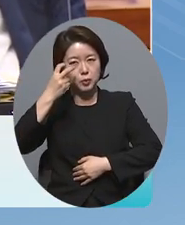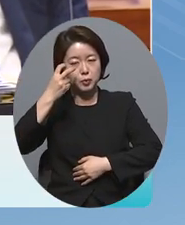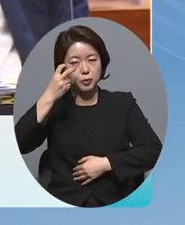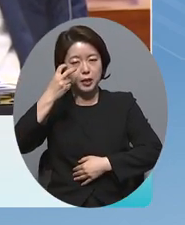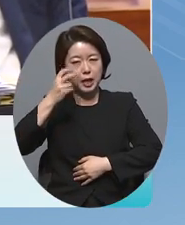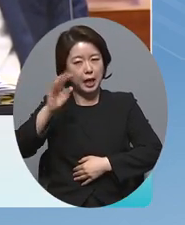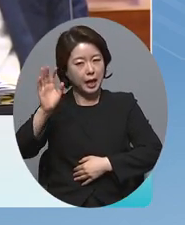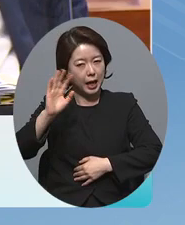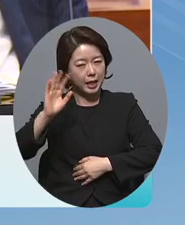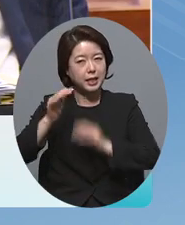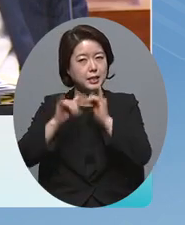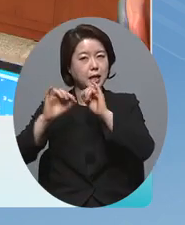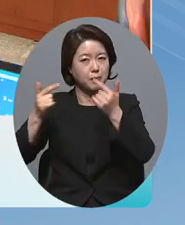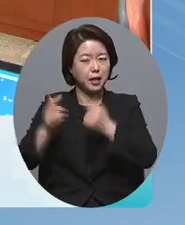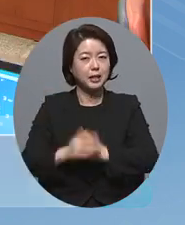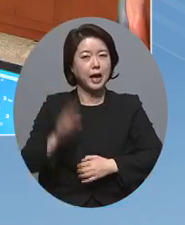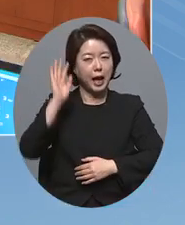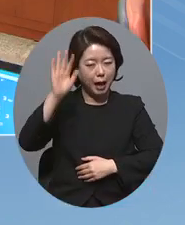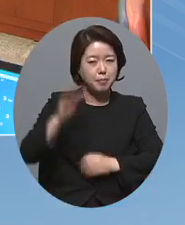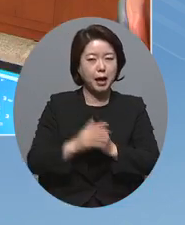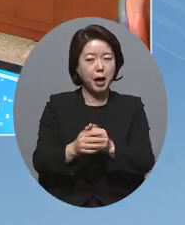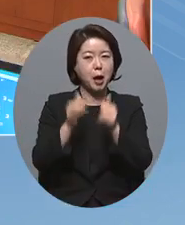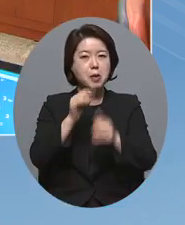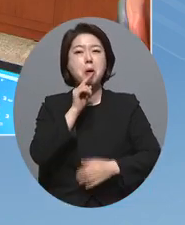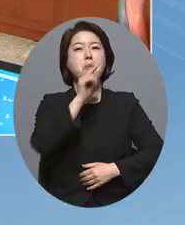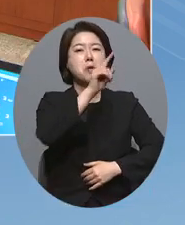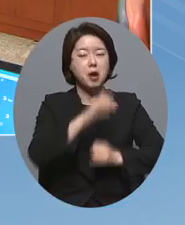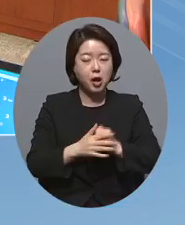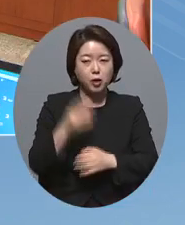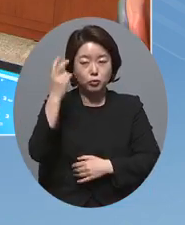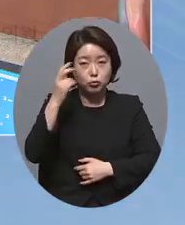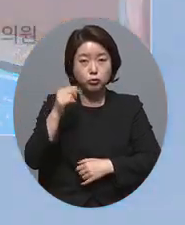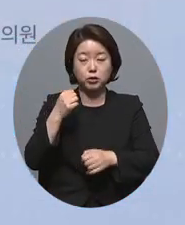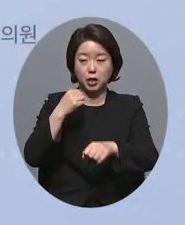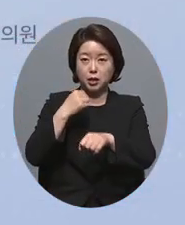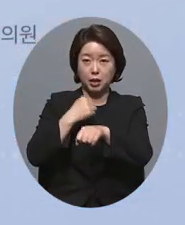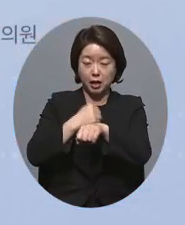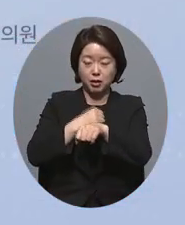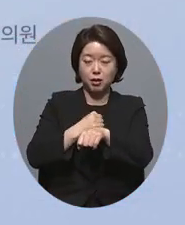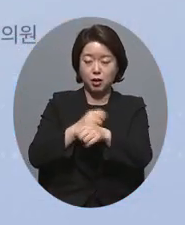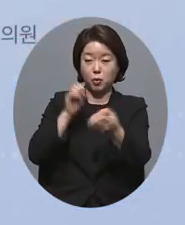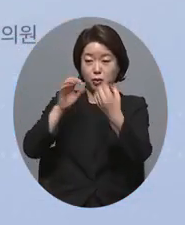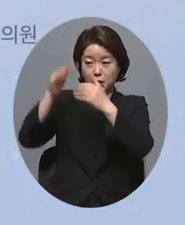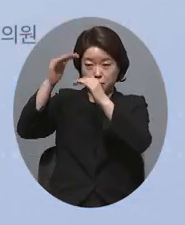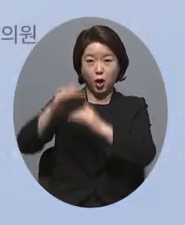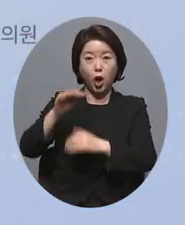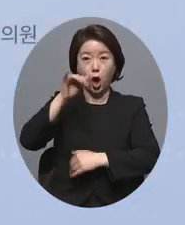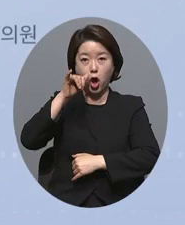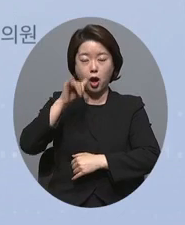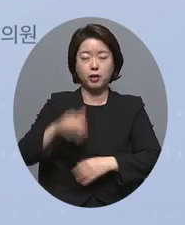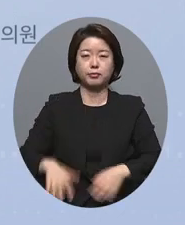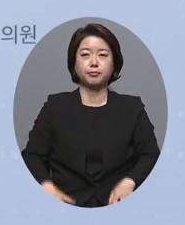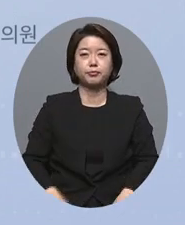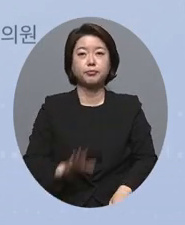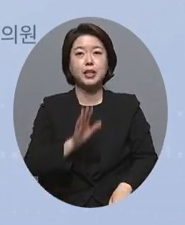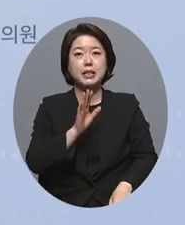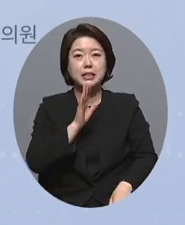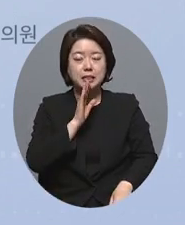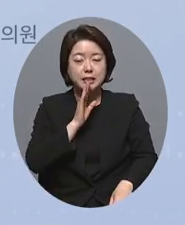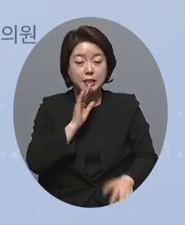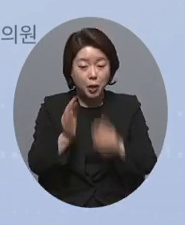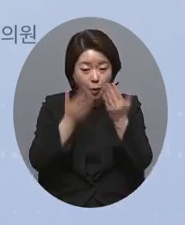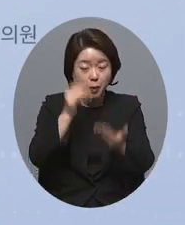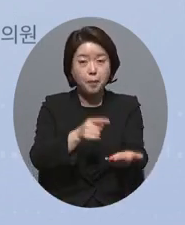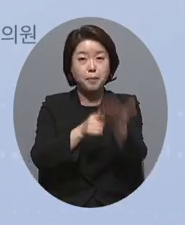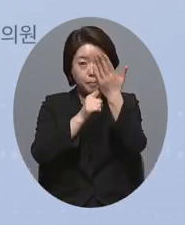사람이 아닌 것 같아요. 수사할 거다라는 말을 어제 답변 과정에서도 하고 그랬었는데 진실은 밝혀질